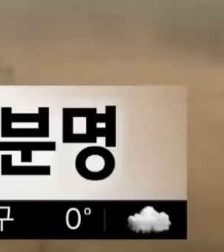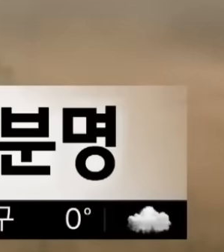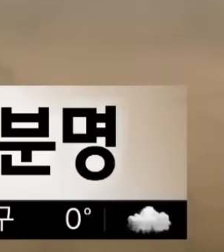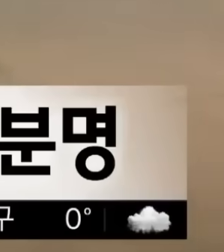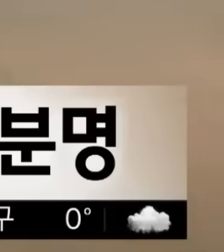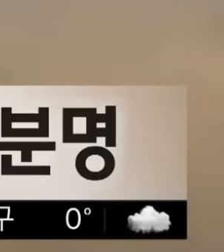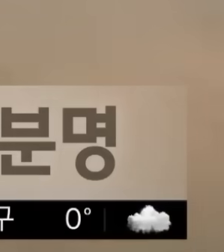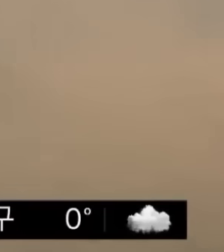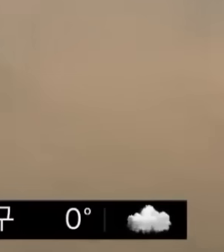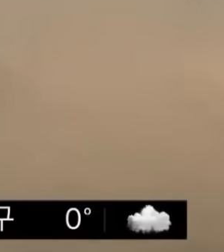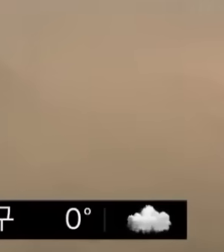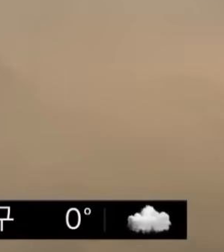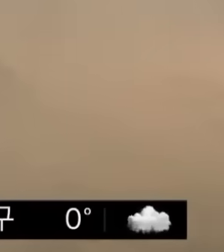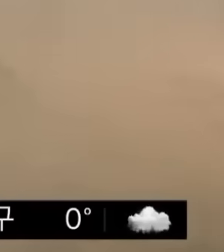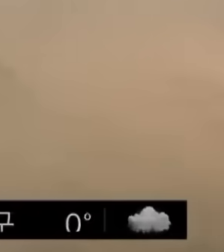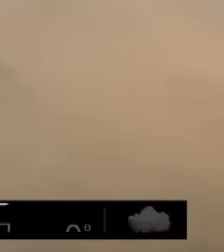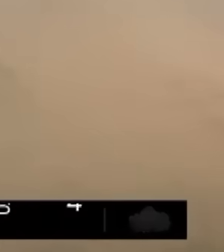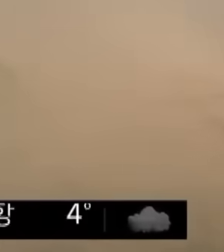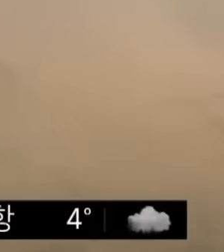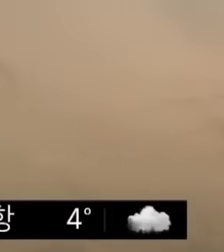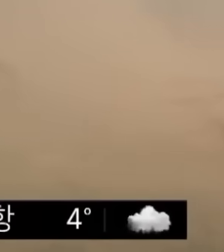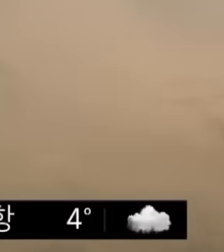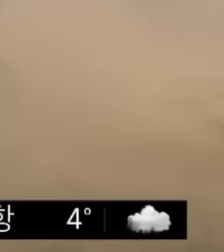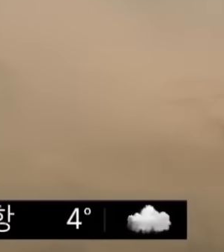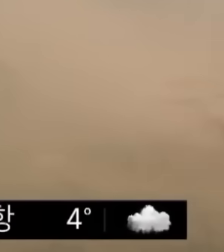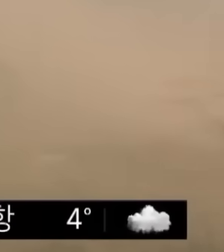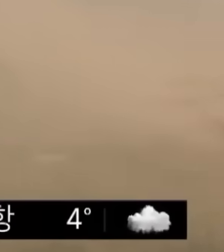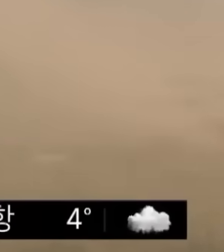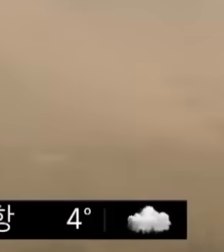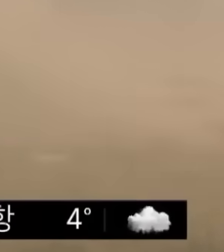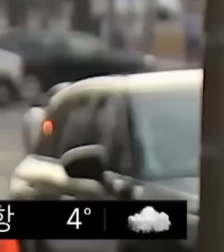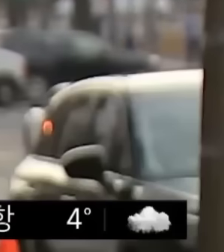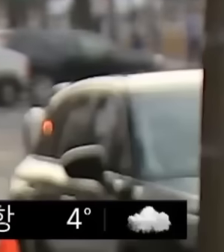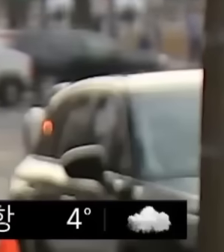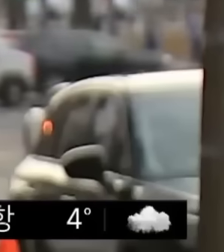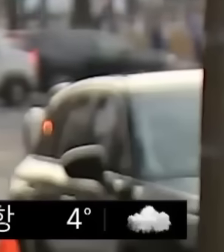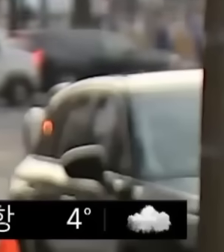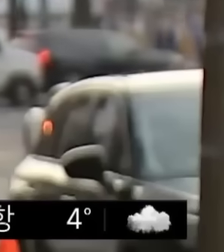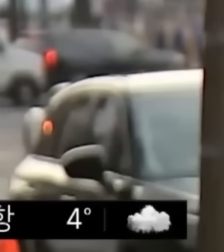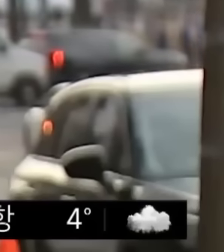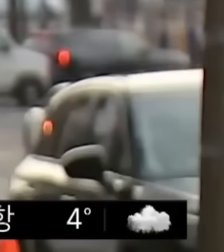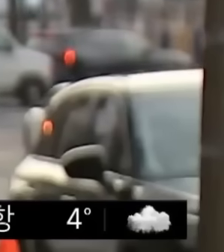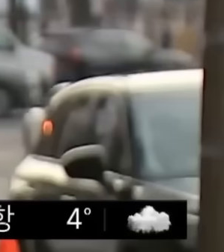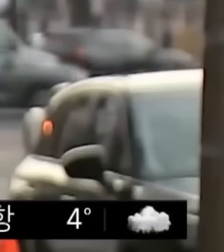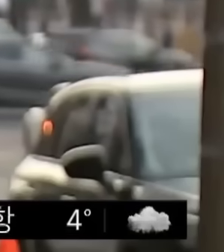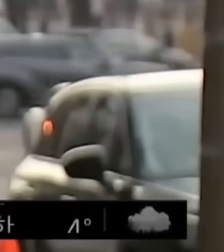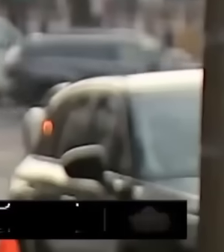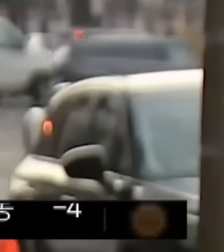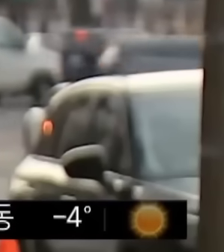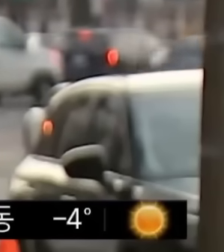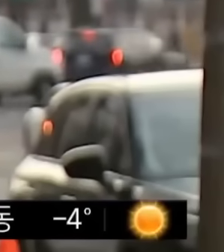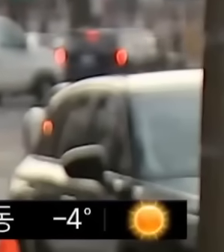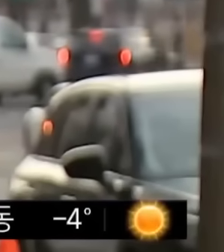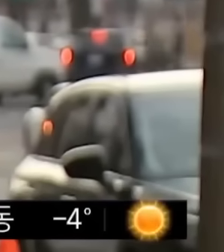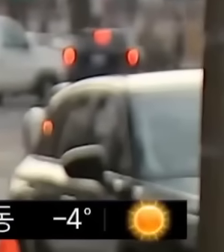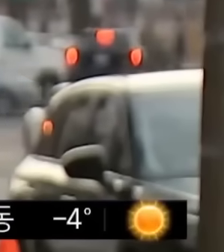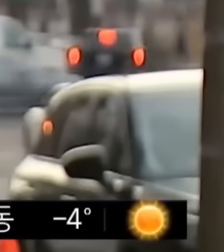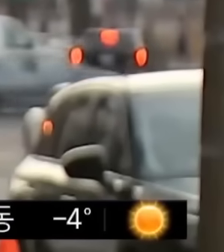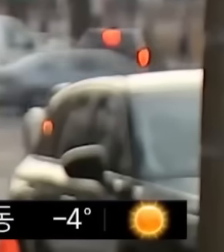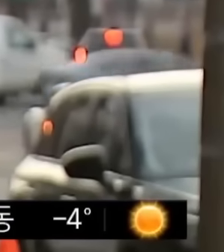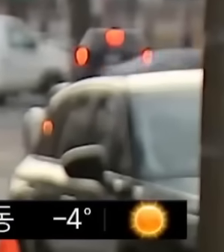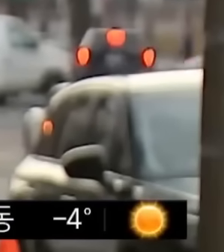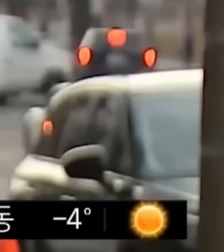대해서도 분명한 내용이 담겨 있지 않습니다. 또 다른 신문은 미국은 한국의 포탄을 받아